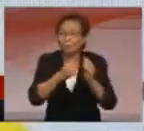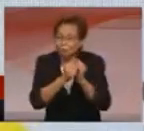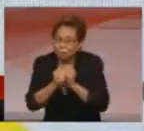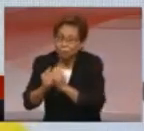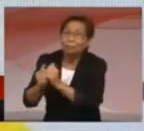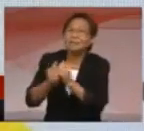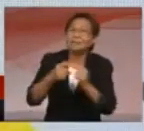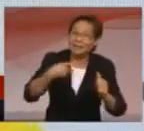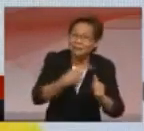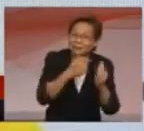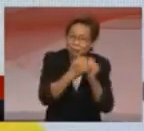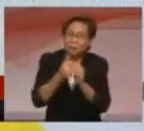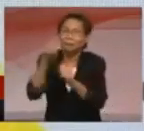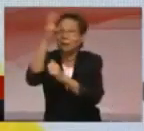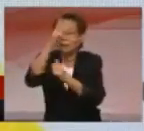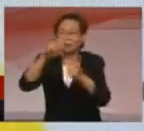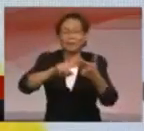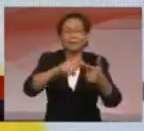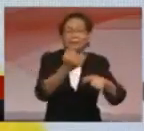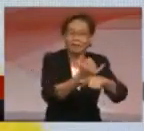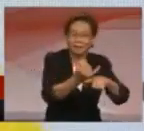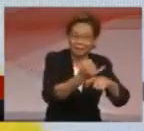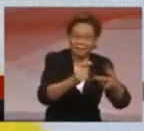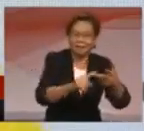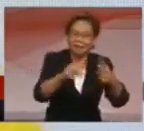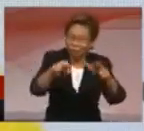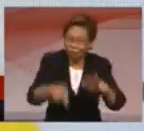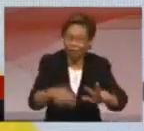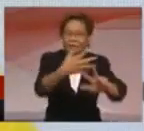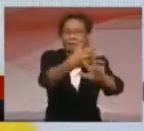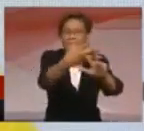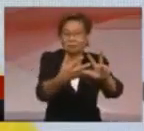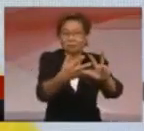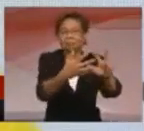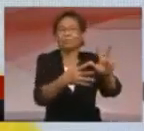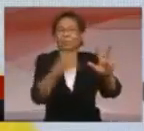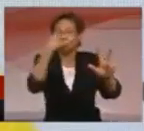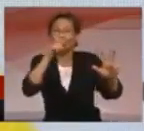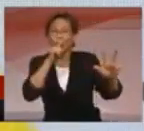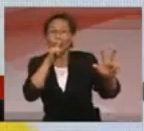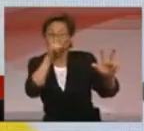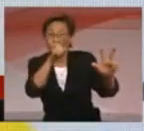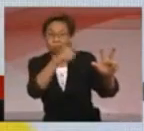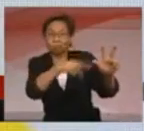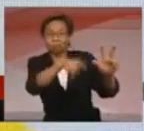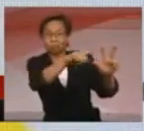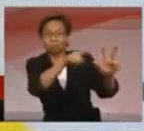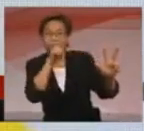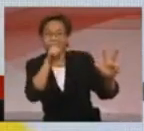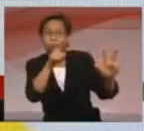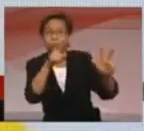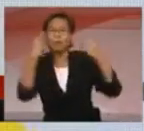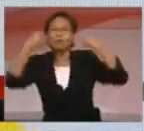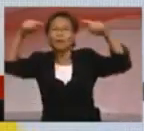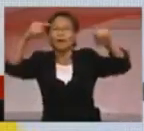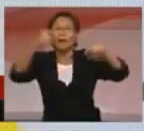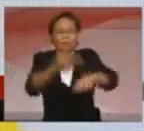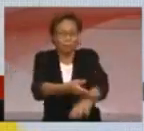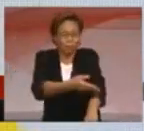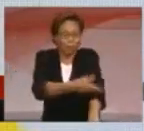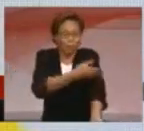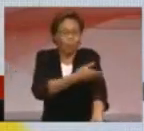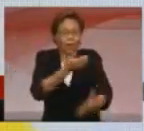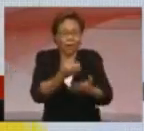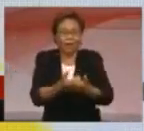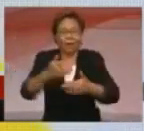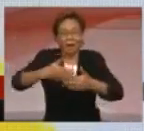antara kerajaan, industri dan juga rakyat dalam memastikan kejayaan kita memulihkan ekonomi